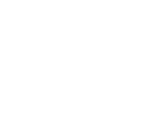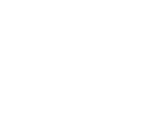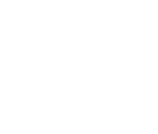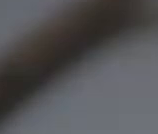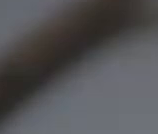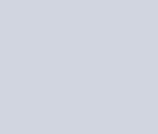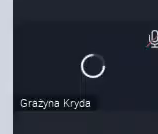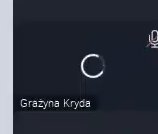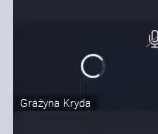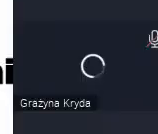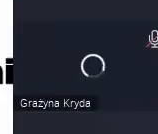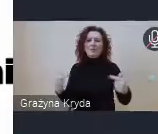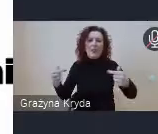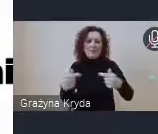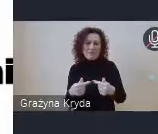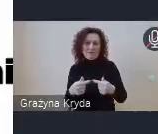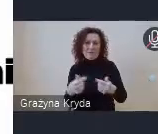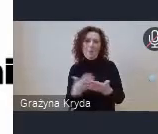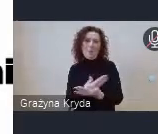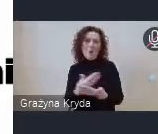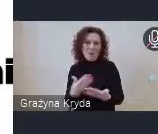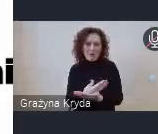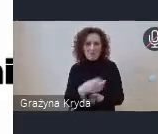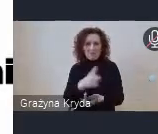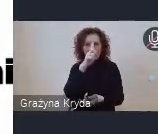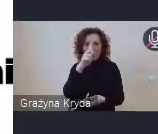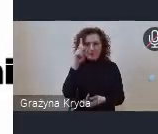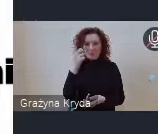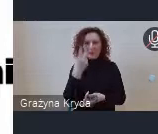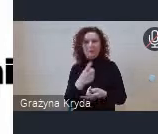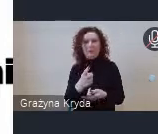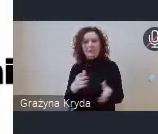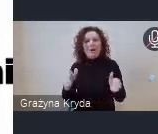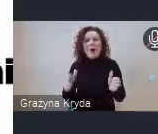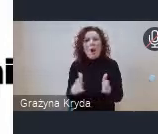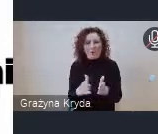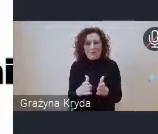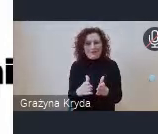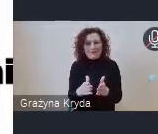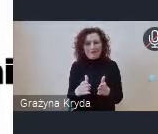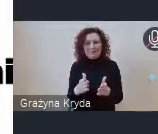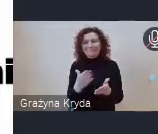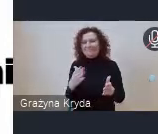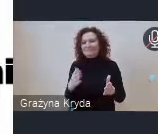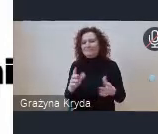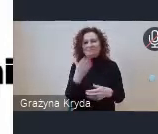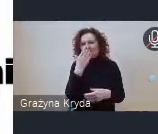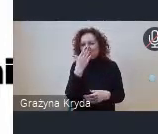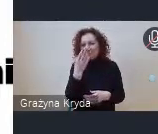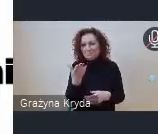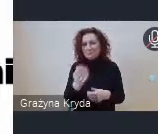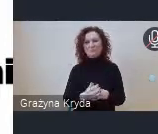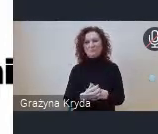ruchu modelu społecznego ograniczeń o co chodzi w